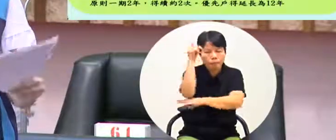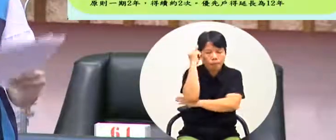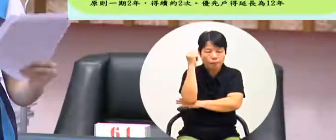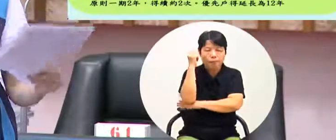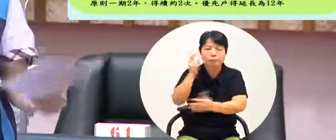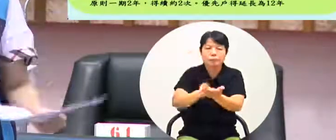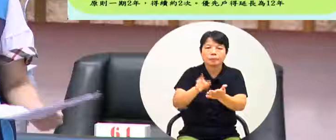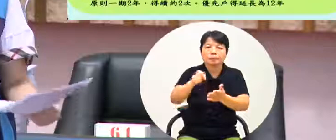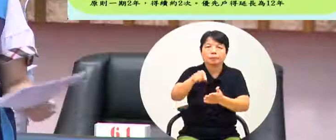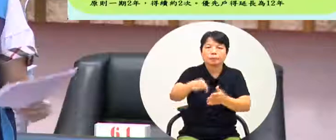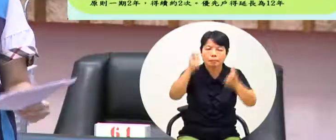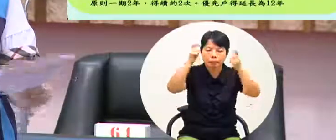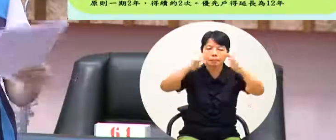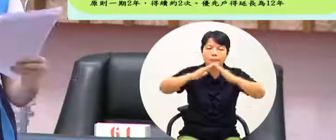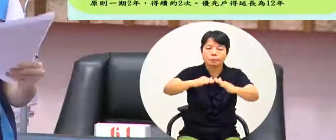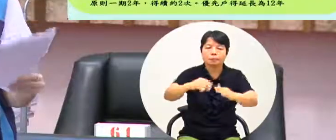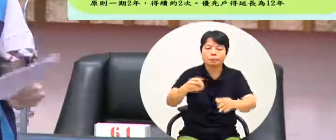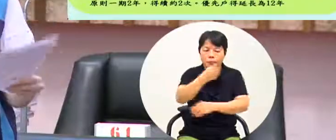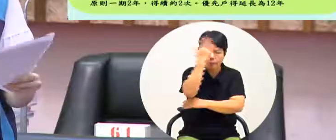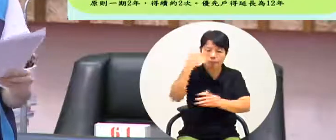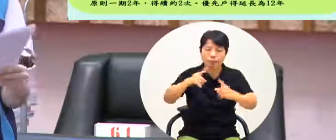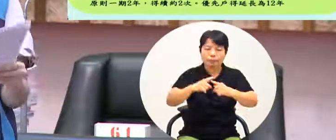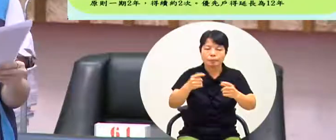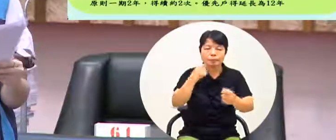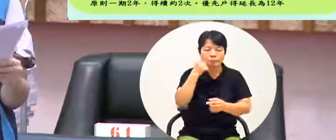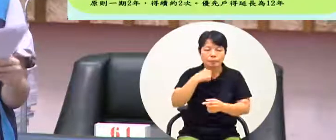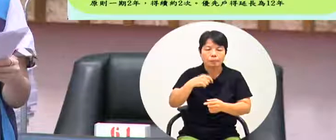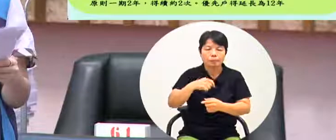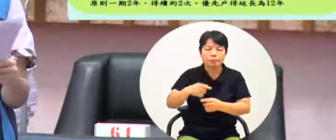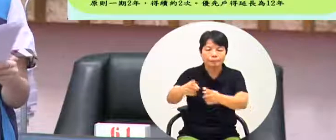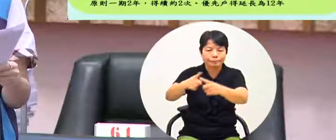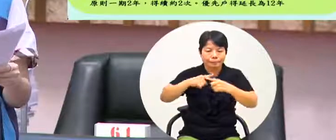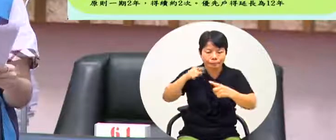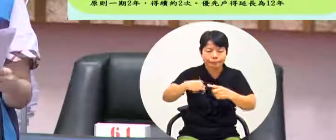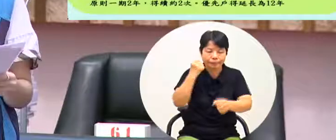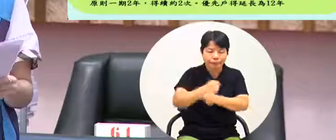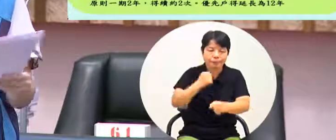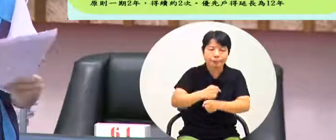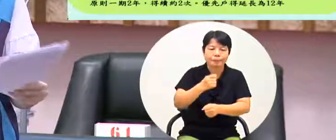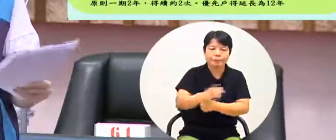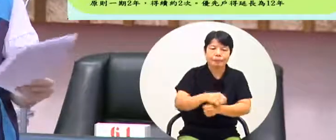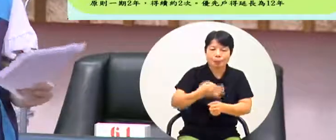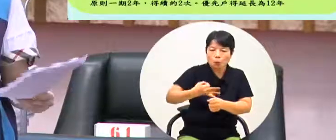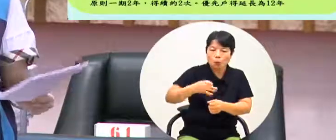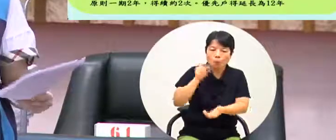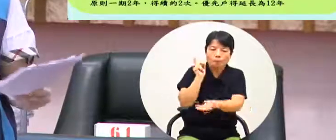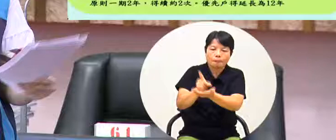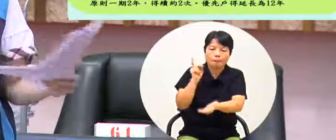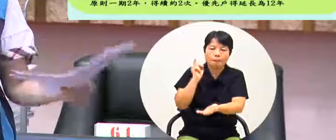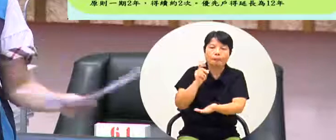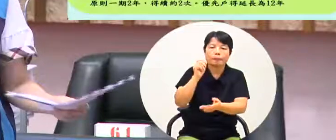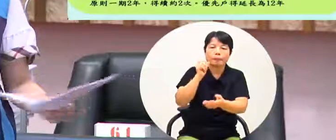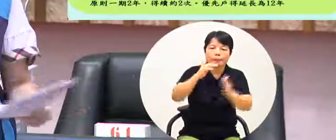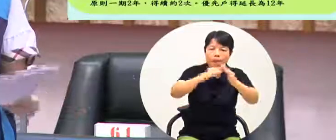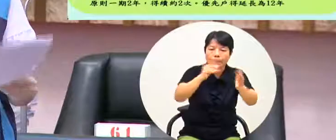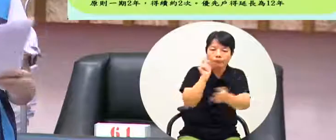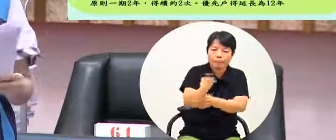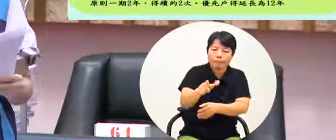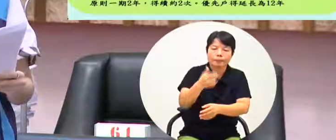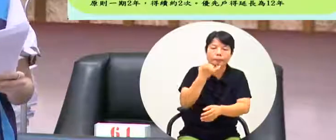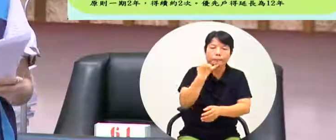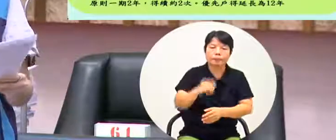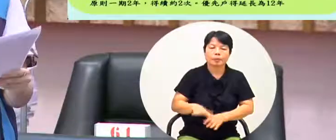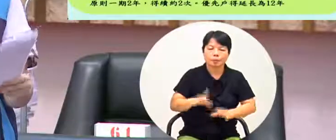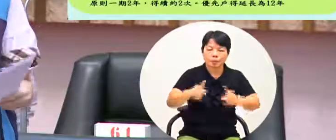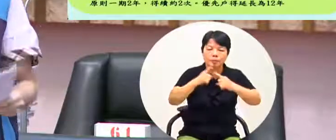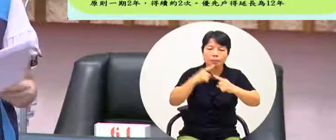年轻人愿意来这边工作，然后才有钱买房子。所以说，其实不是说我们现在人口低，然后就不做这